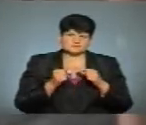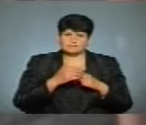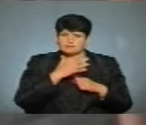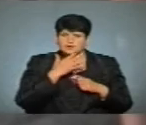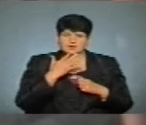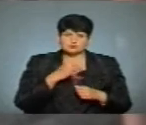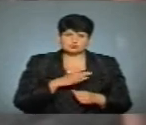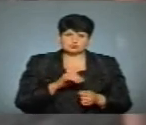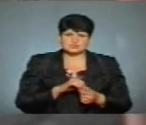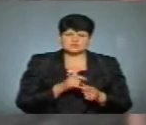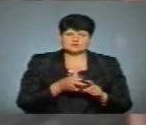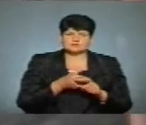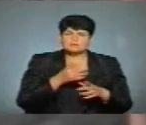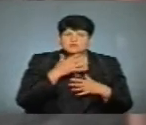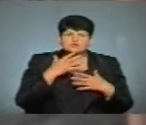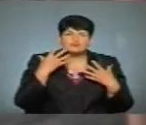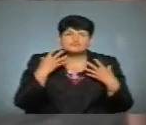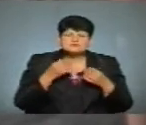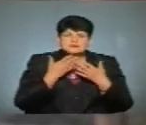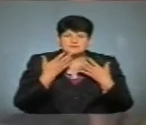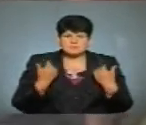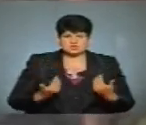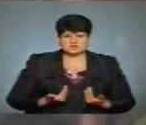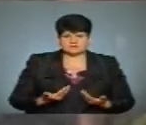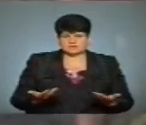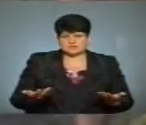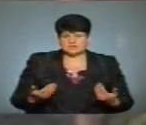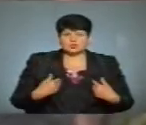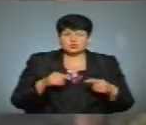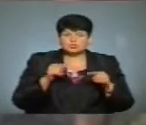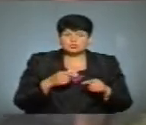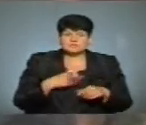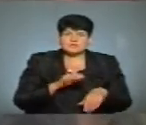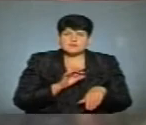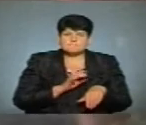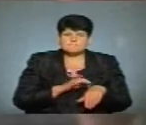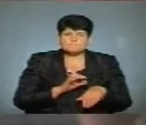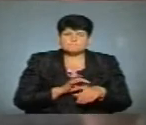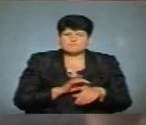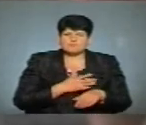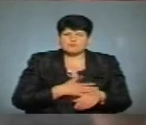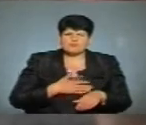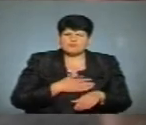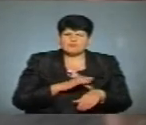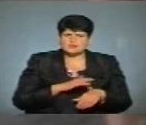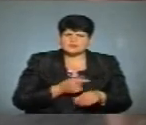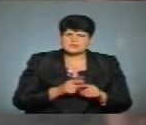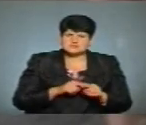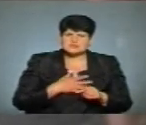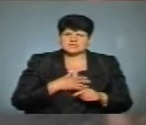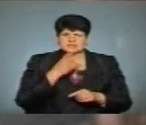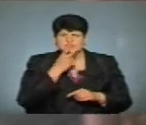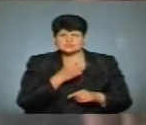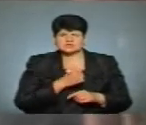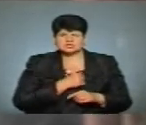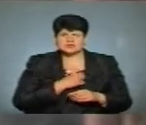багато було наркозалежних. Багатьох їх вже немає в живих. Тому мене просто болить це. І дивлячись, на жаль,